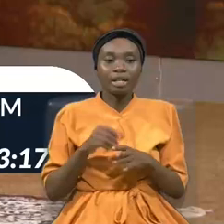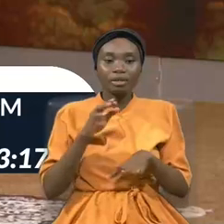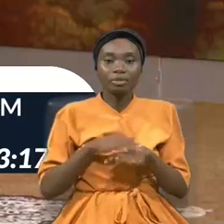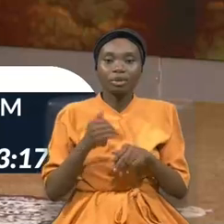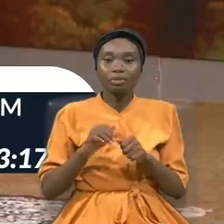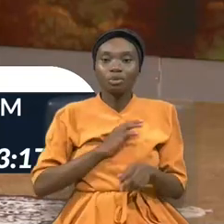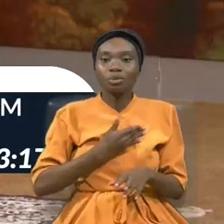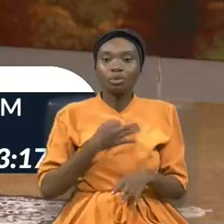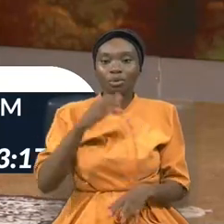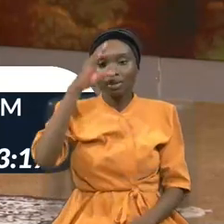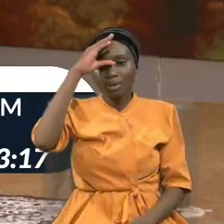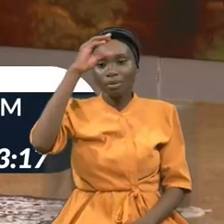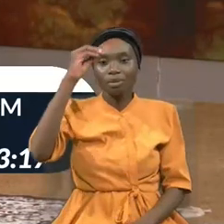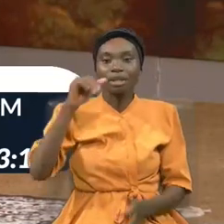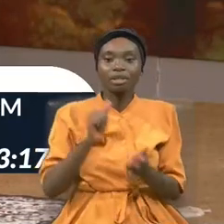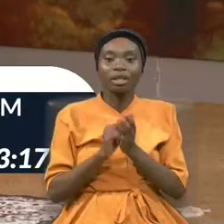Romains 2, 19.